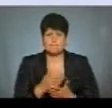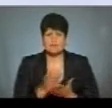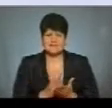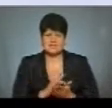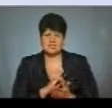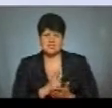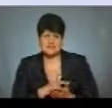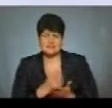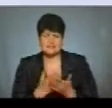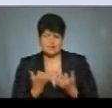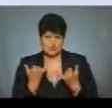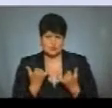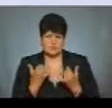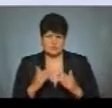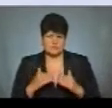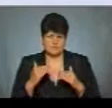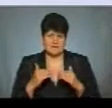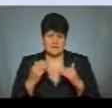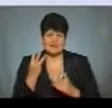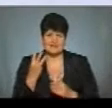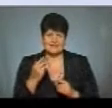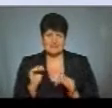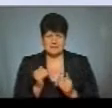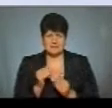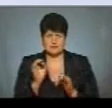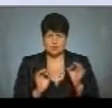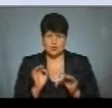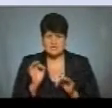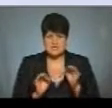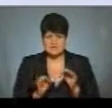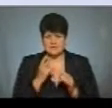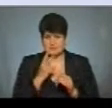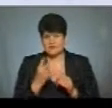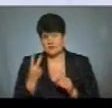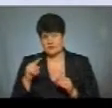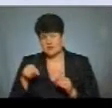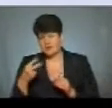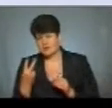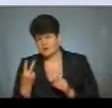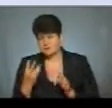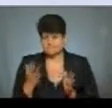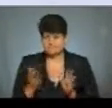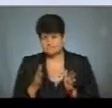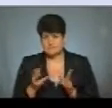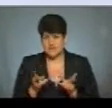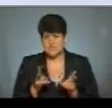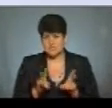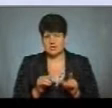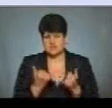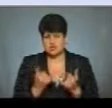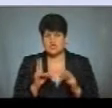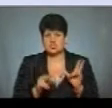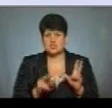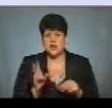політичних сили, які сьогодні набирають 3 і менше відсотки, але, зважаючи на похибку 2,2, ми теж залишаємо